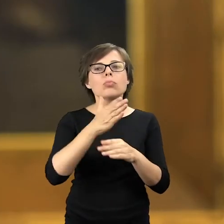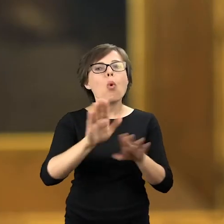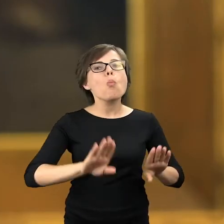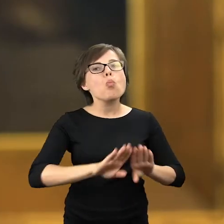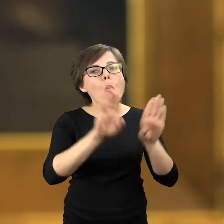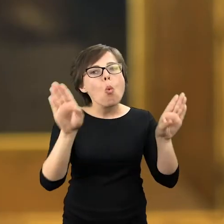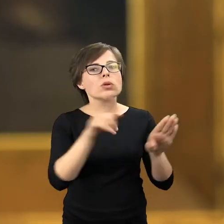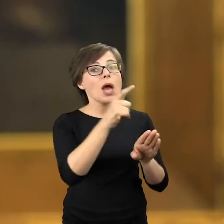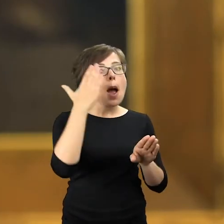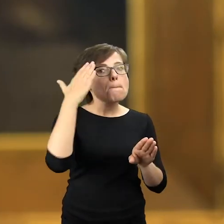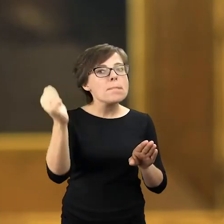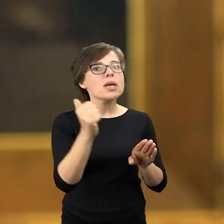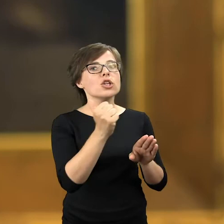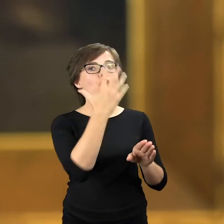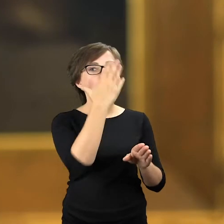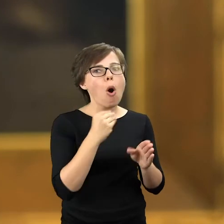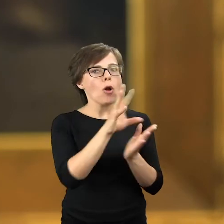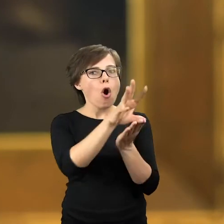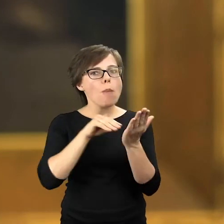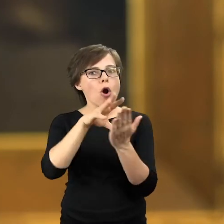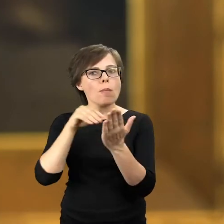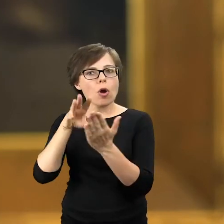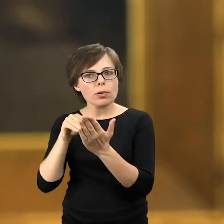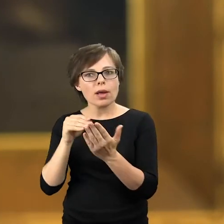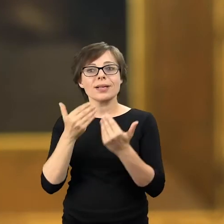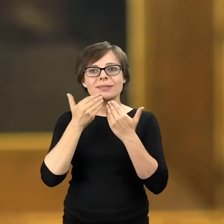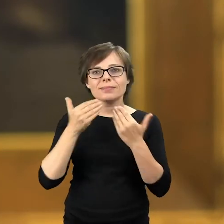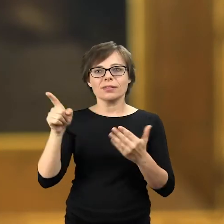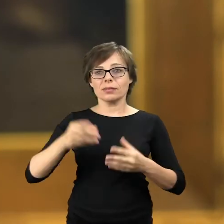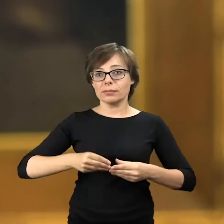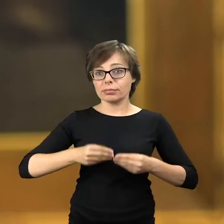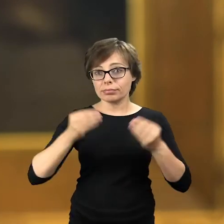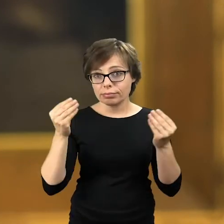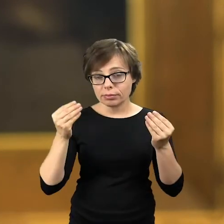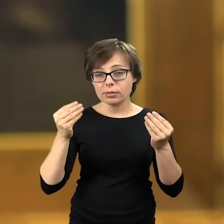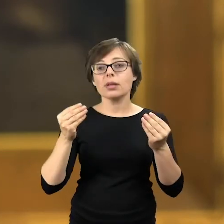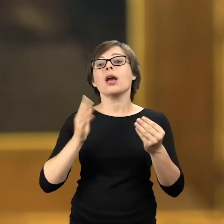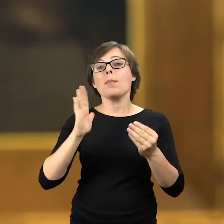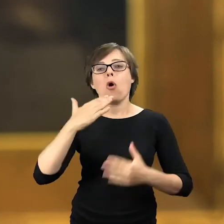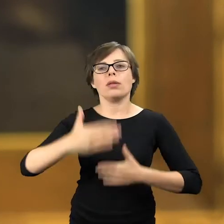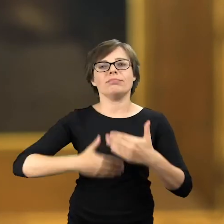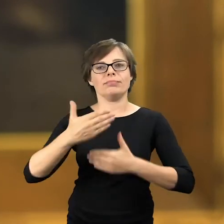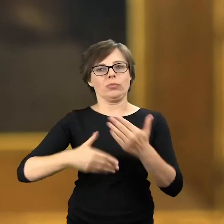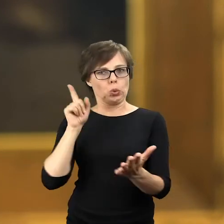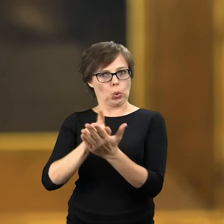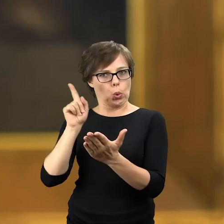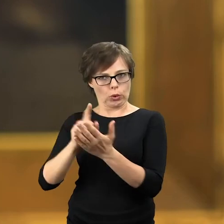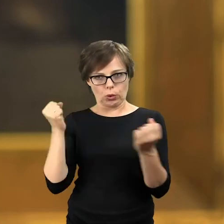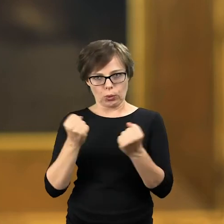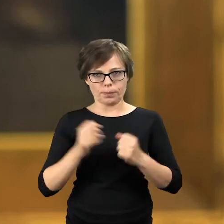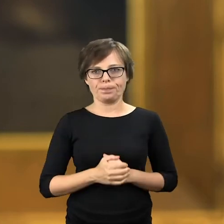wielkich mistrzów. Wszystko to spowodowało, że artystyczna jej droga doprowadziła ją do samych sukcesów.